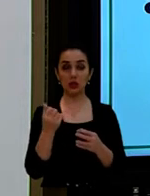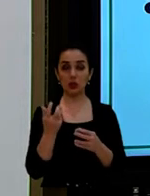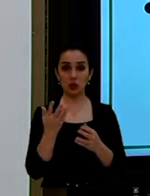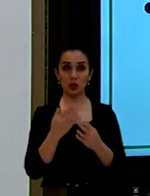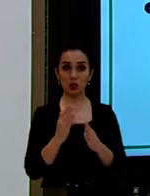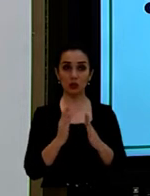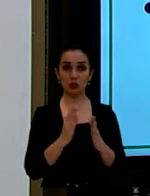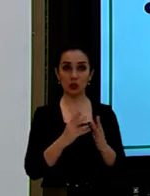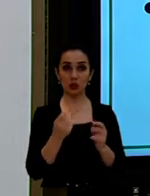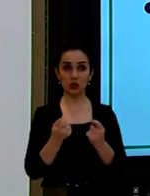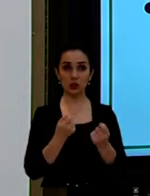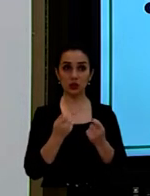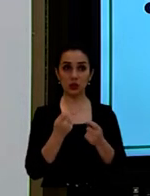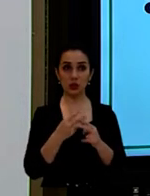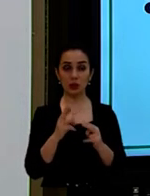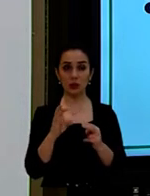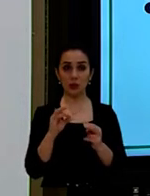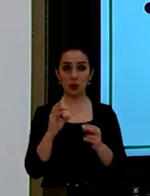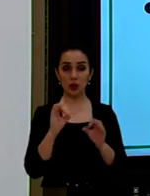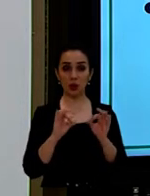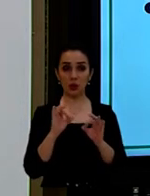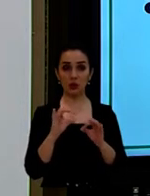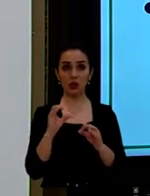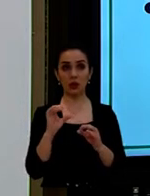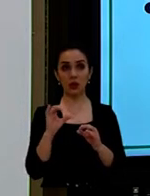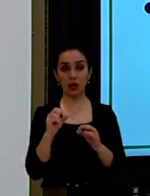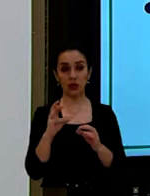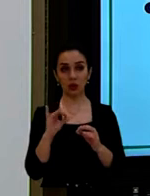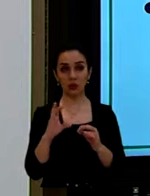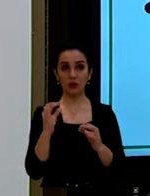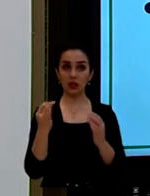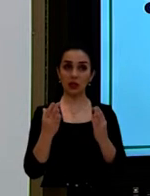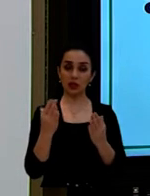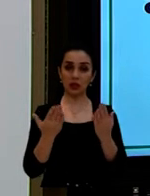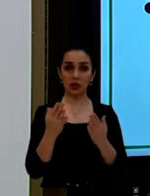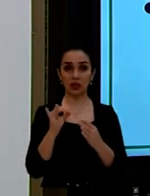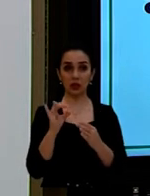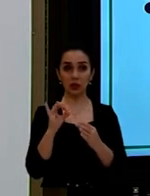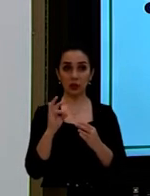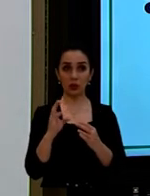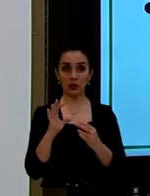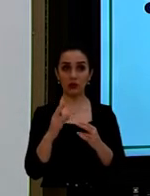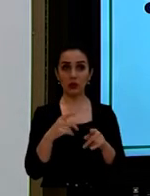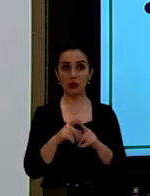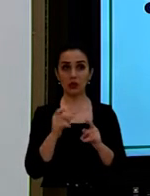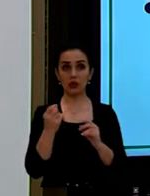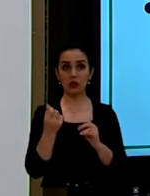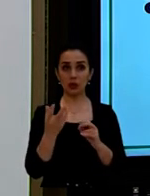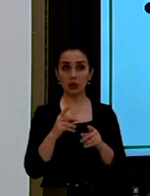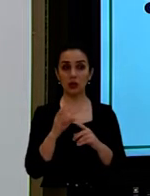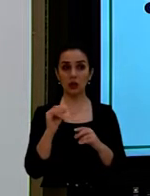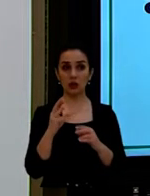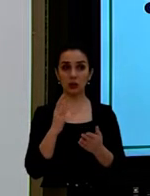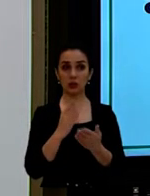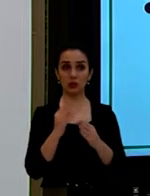структурных частиц молекул атомов или ионов сколько атомов содержится в 12 граммах изотопа